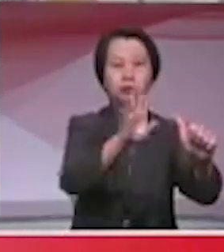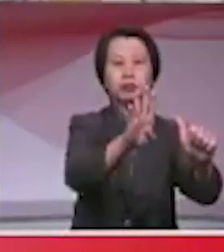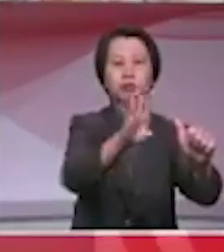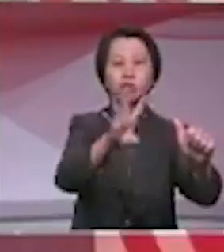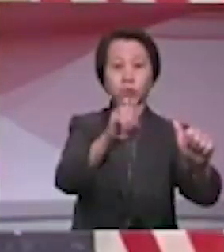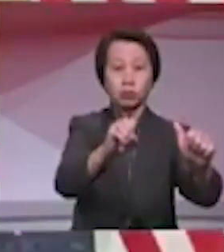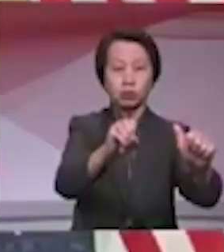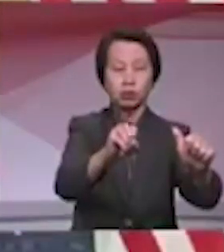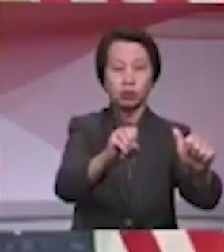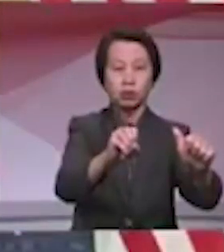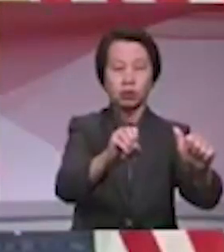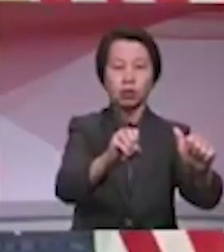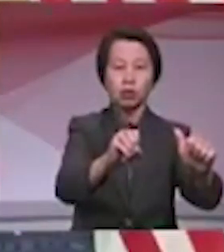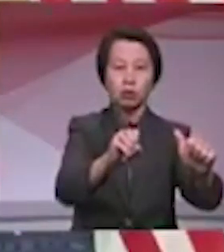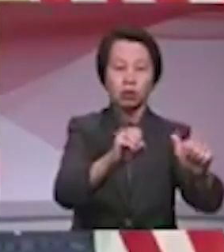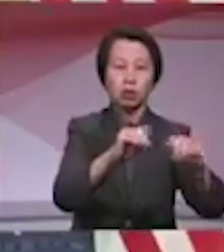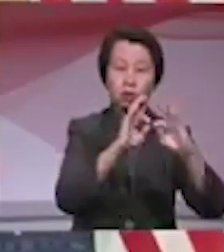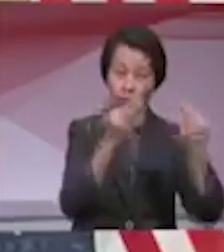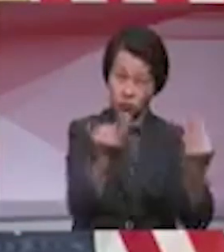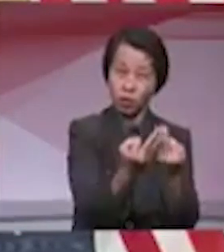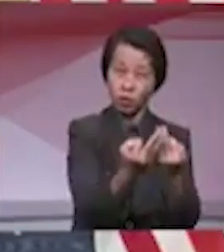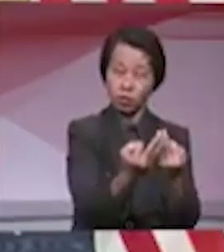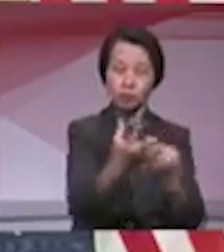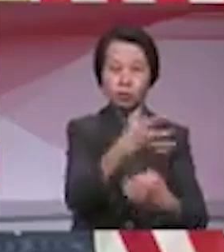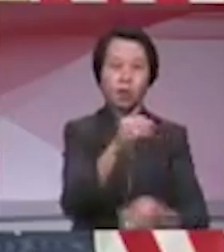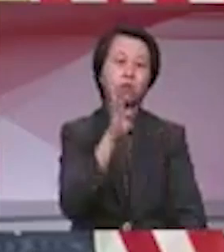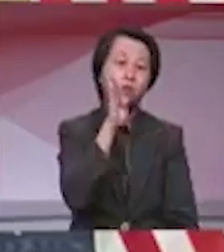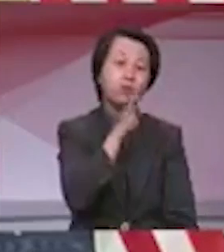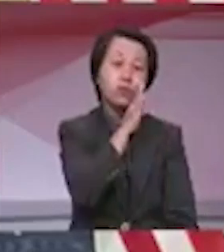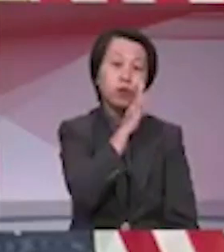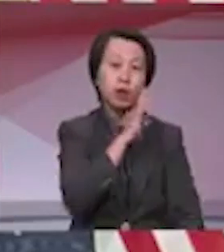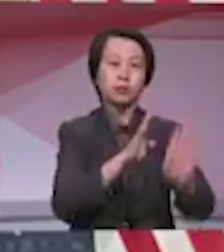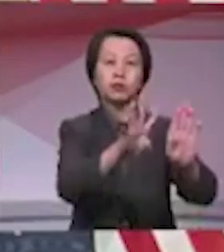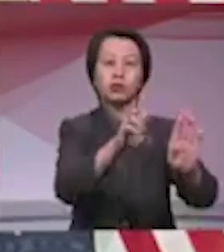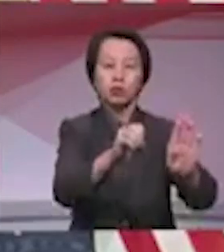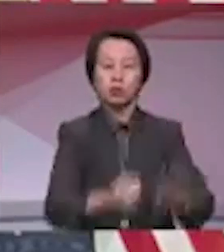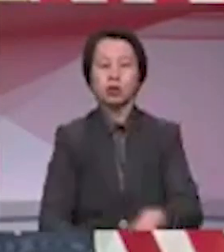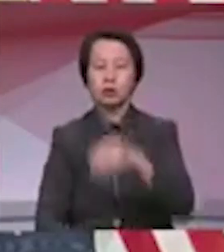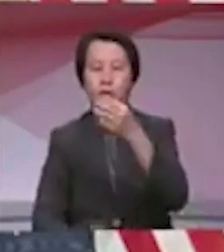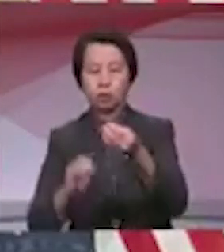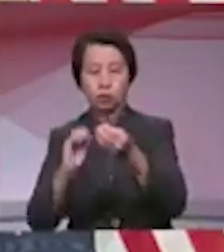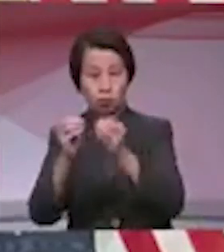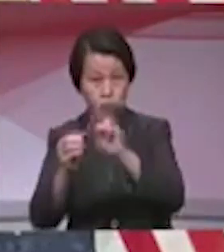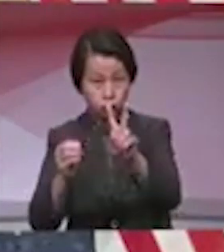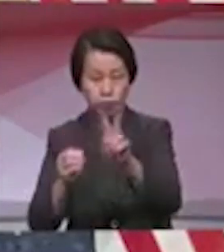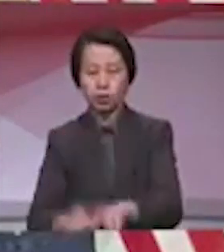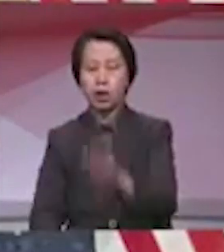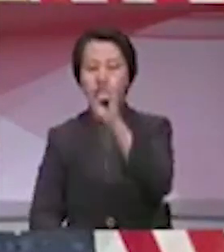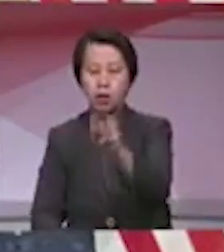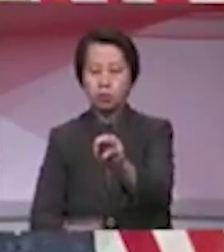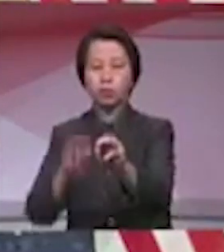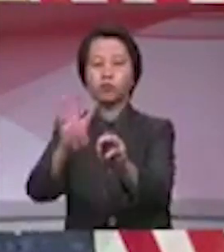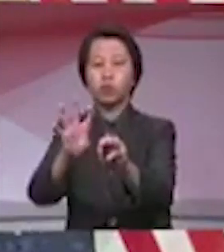B40, B40 yang berkeluarga dan bujang. B, golongan